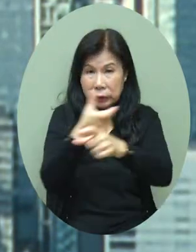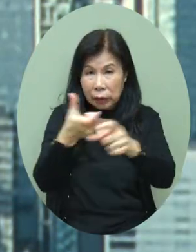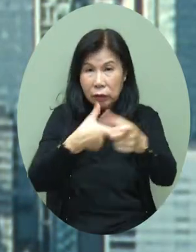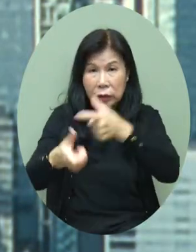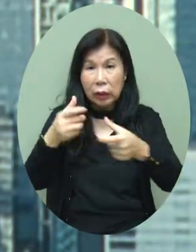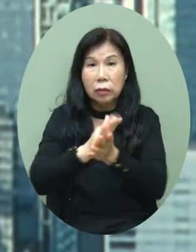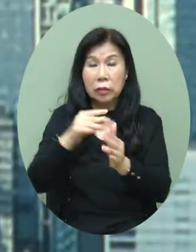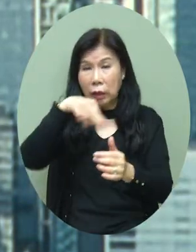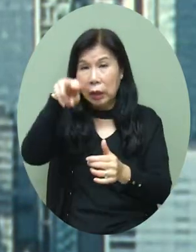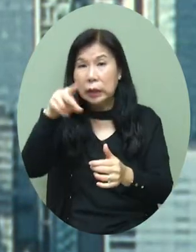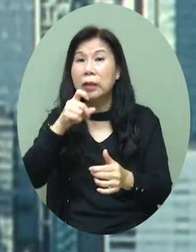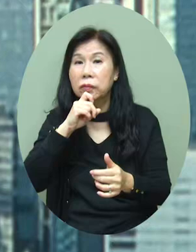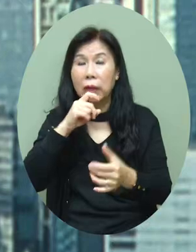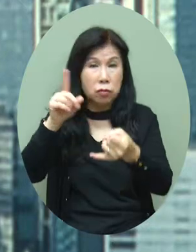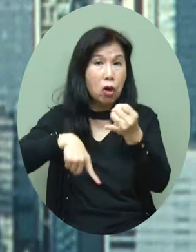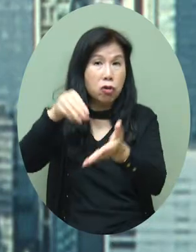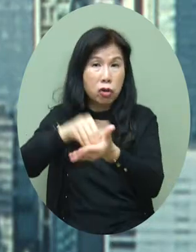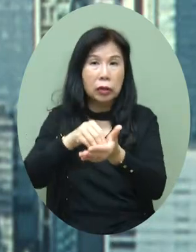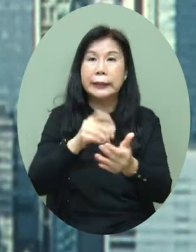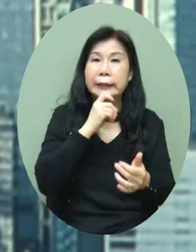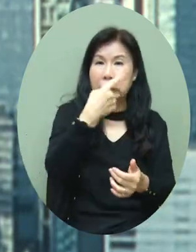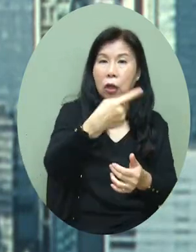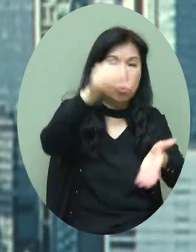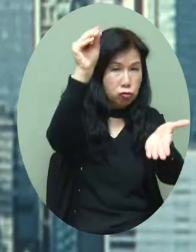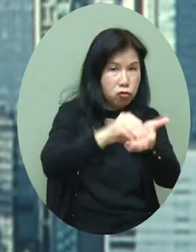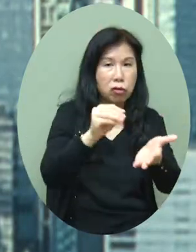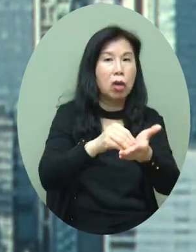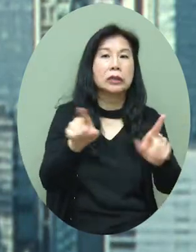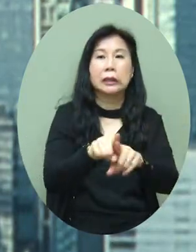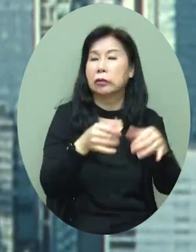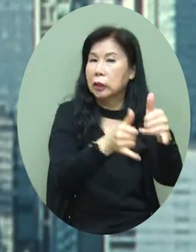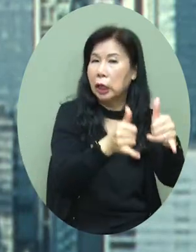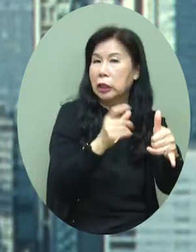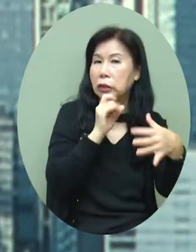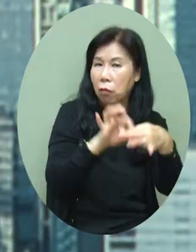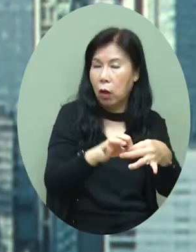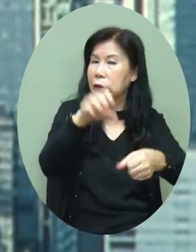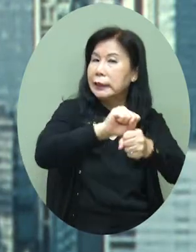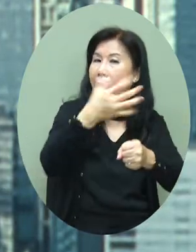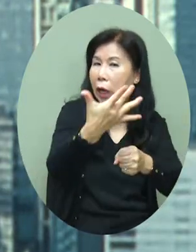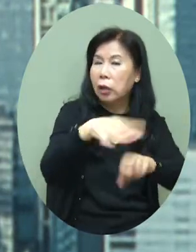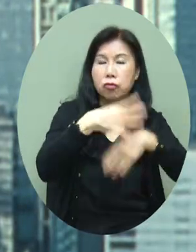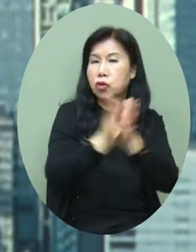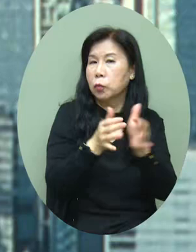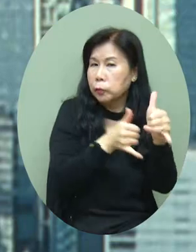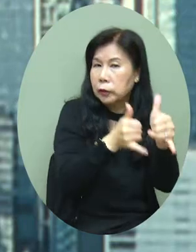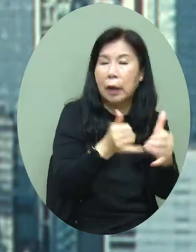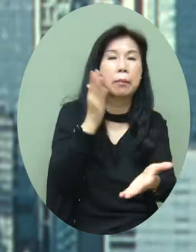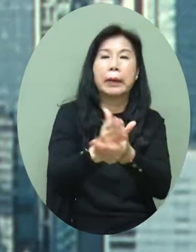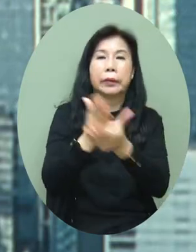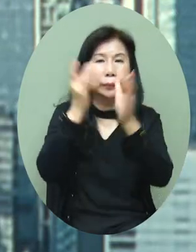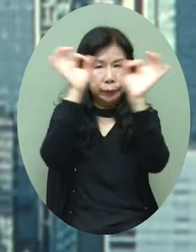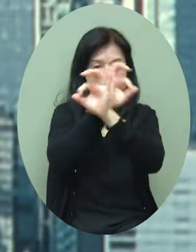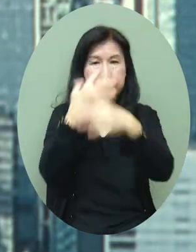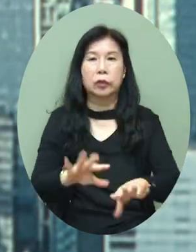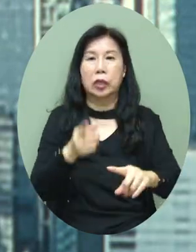結果係其中一個因素，就唔係一定要跟隨嘅指標，亦都唔係咧